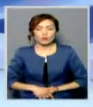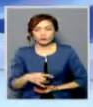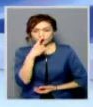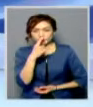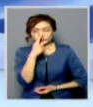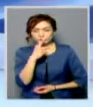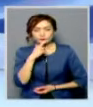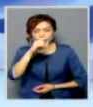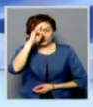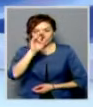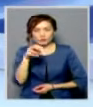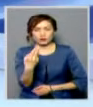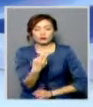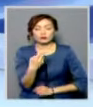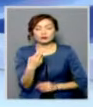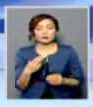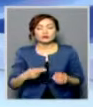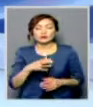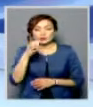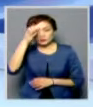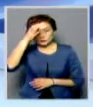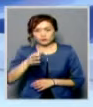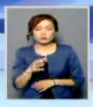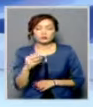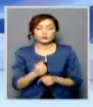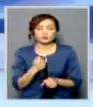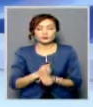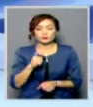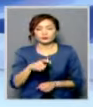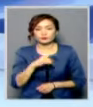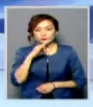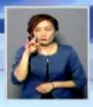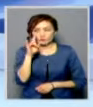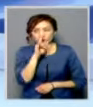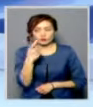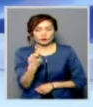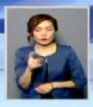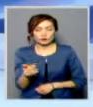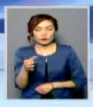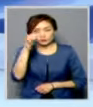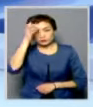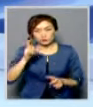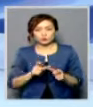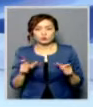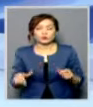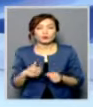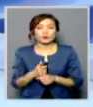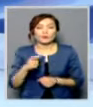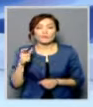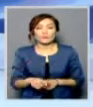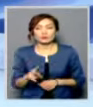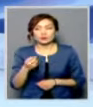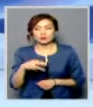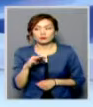Быйыл Қазақстан Республикасы Ұлттық Ғылым Академиясының академигі көрнекті ғалым Қазақстанның мұнай химия ғылым мектебінің негізін қалаушы